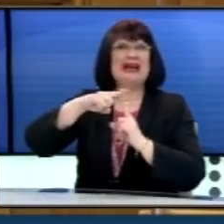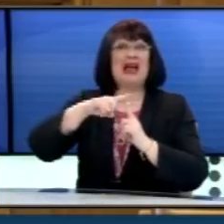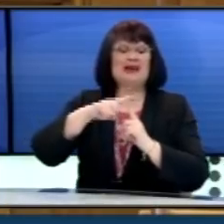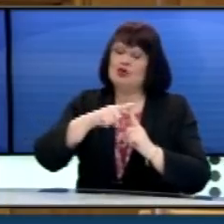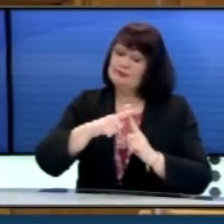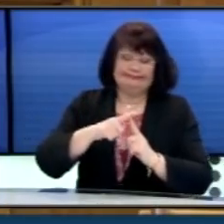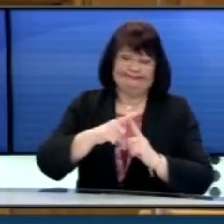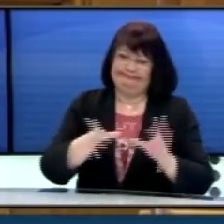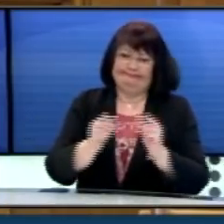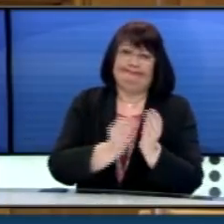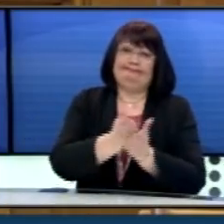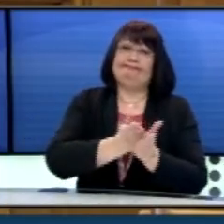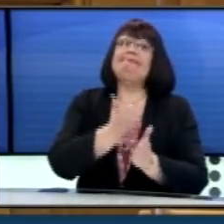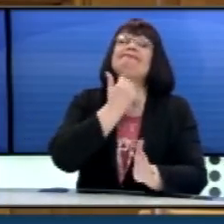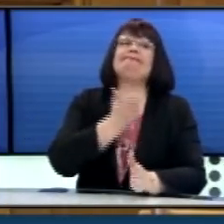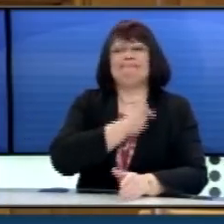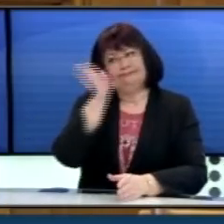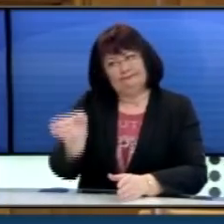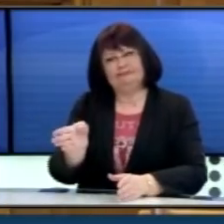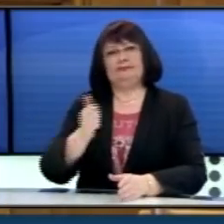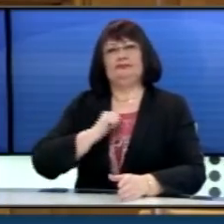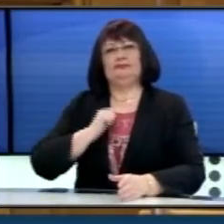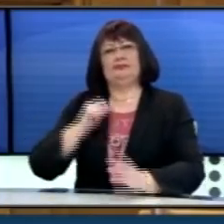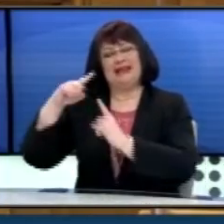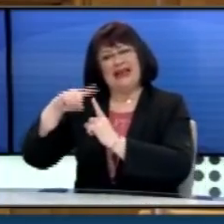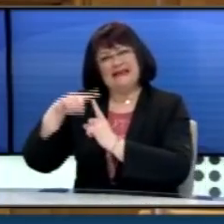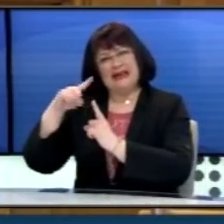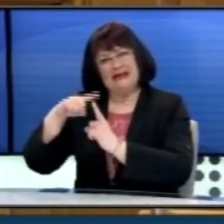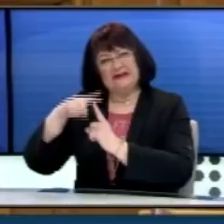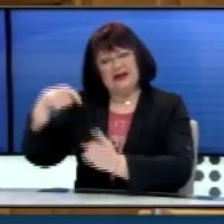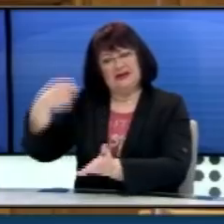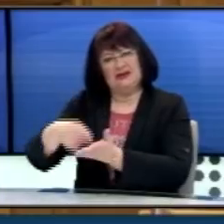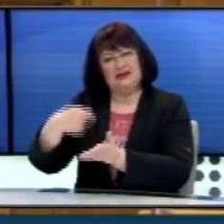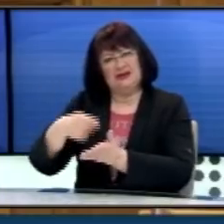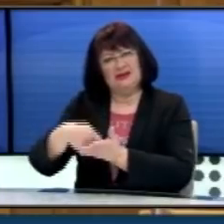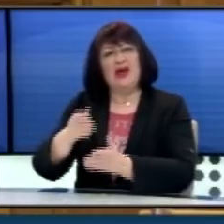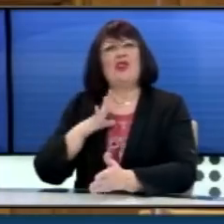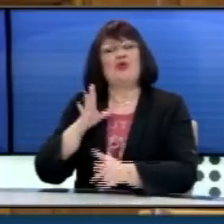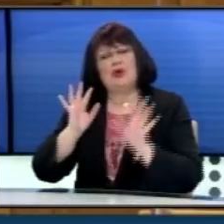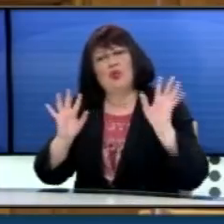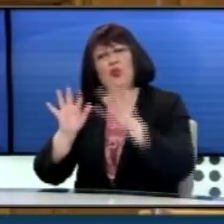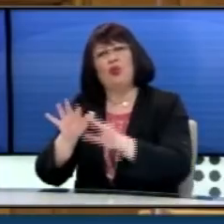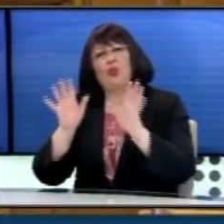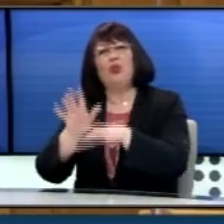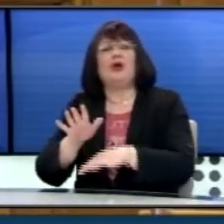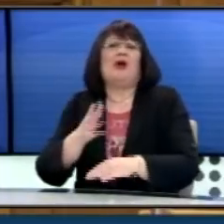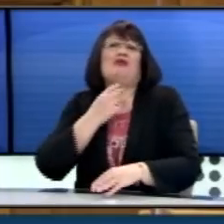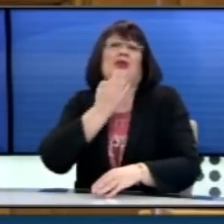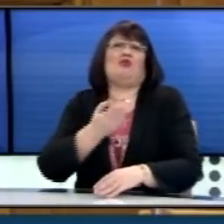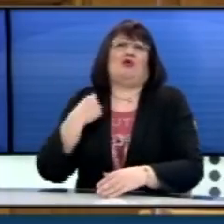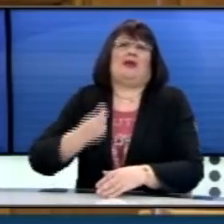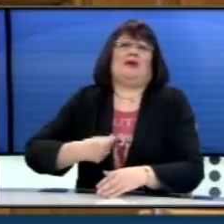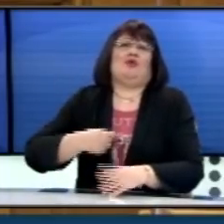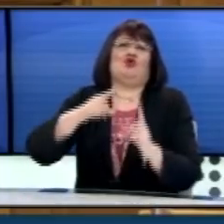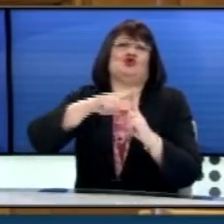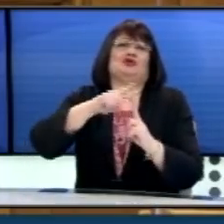δεν προβλέπεται αίθουσα χειρουργείου. Εκεί που κάνει τα τεστ COVID, έναντι αδράς αμοιβής, ο κόσμος για τον οποίο στο Τζάνιο δεν